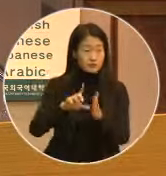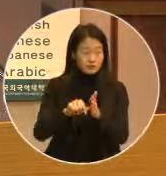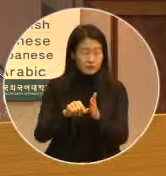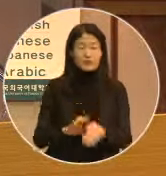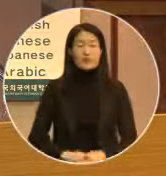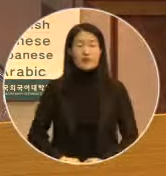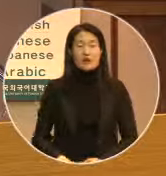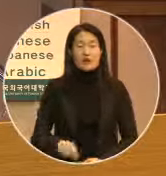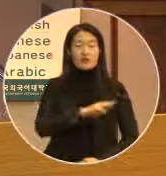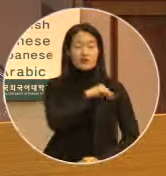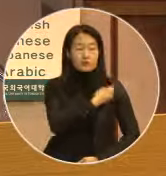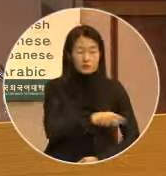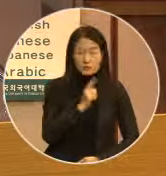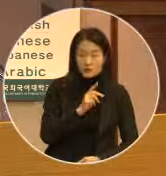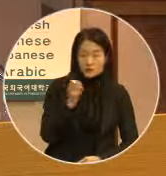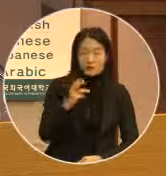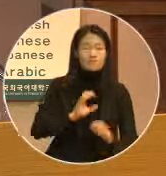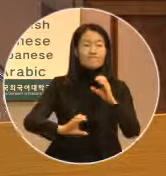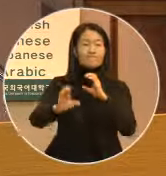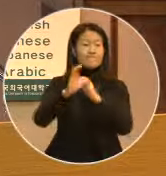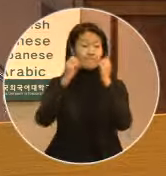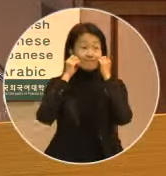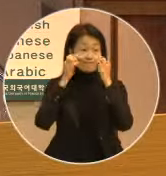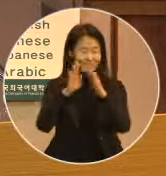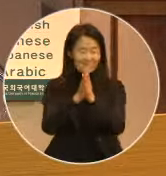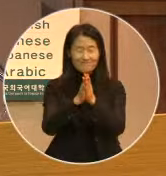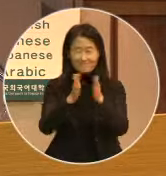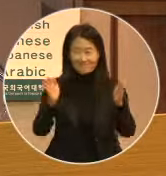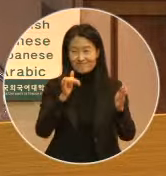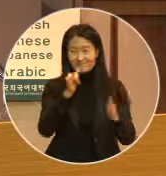2013년도에는 스페인어학과가 추가 신설되었습니다.